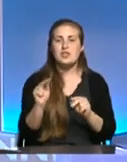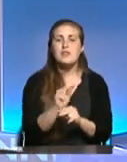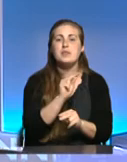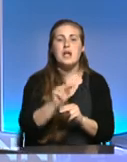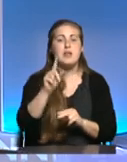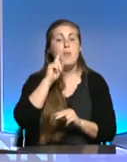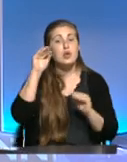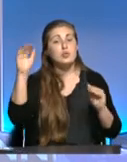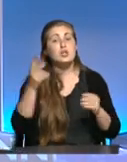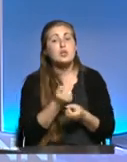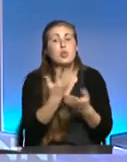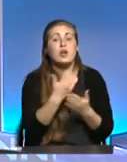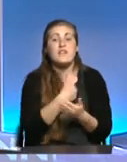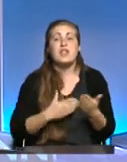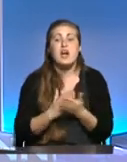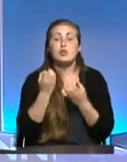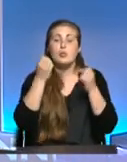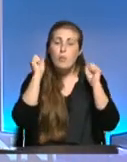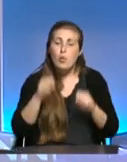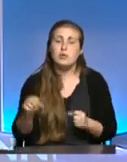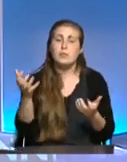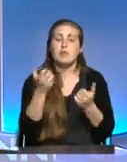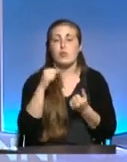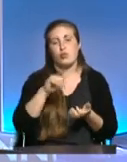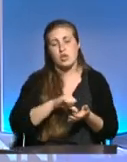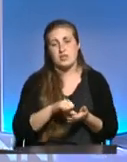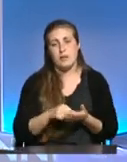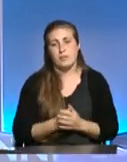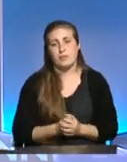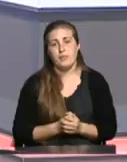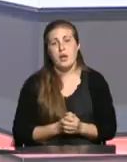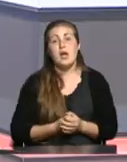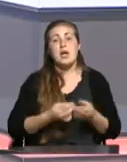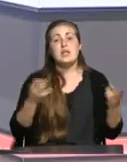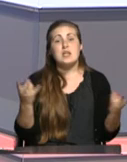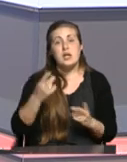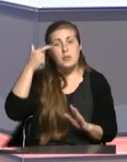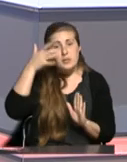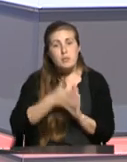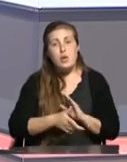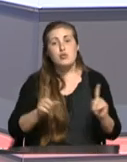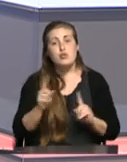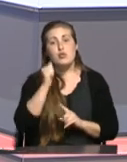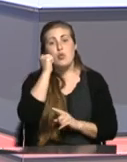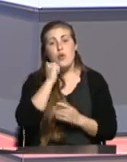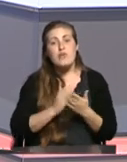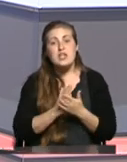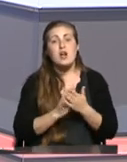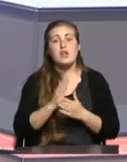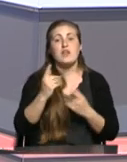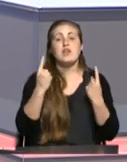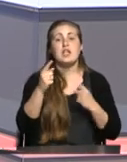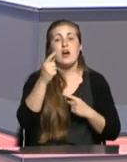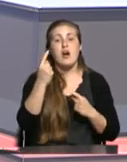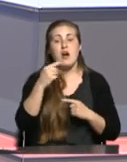и насколько ветеран еще могут принимать участие в нем но надо понимать что ветераны великой отечественной войны